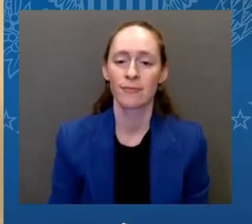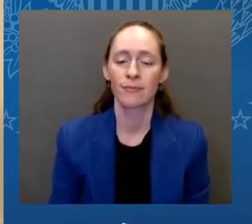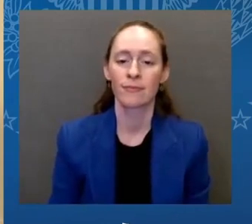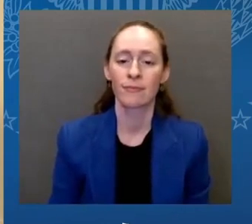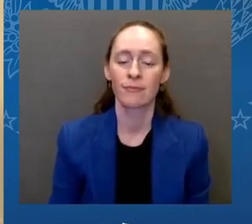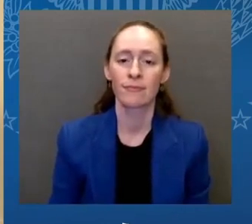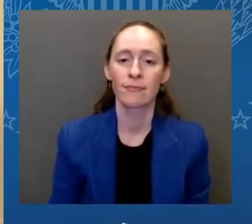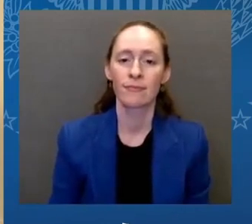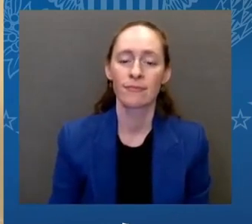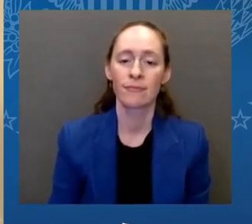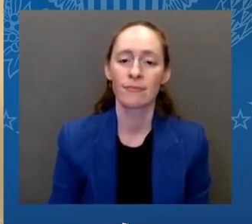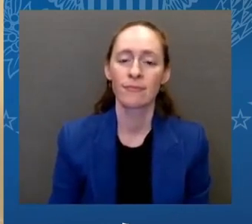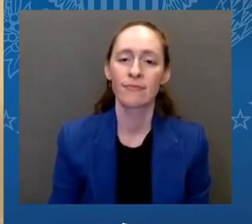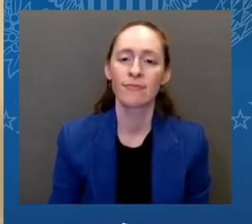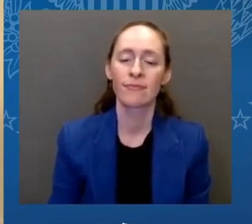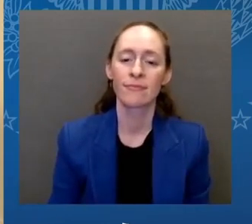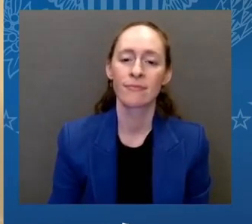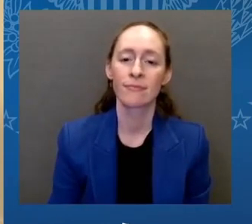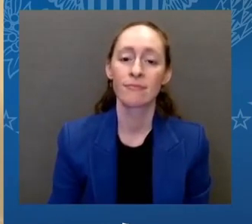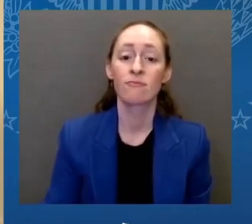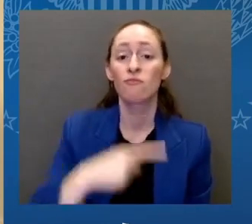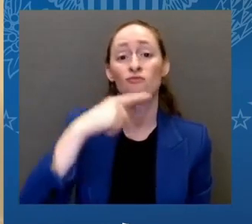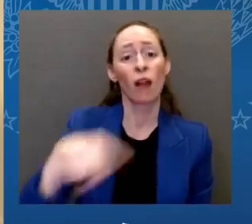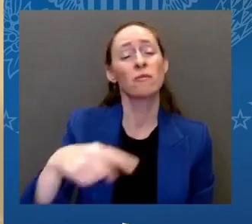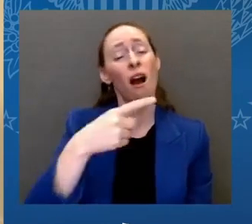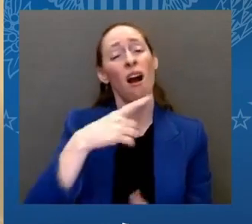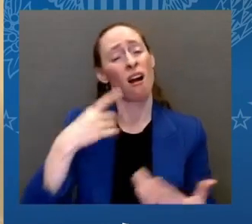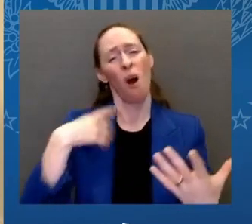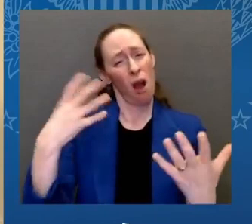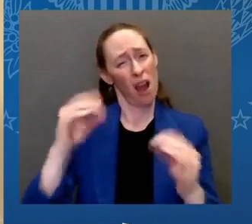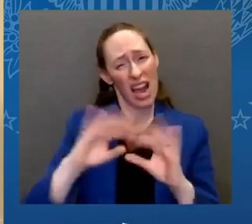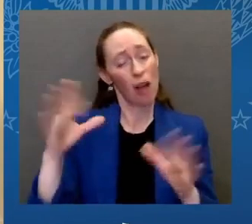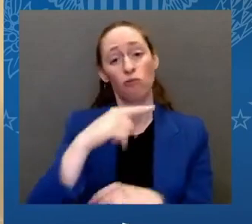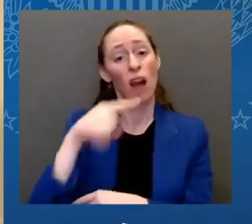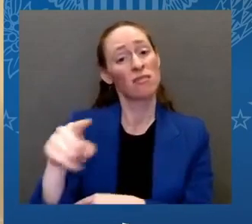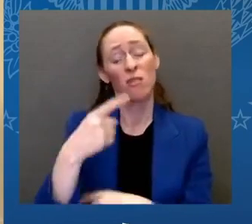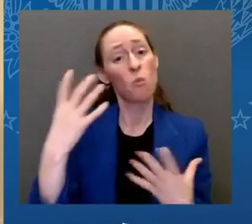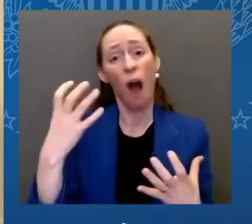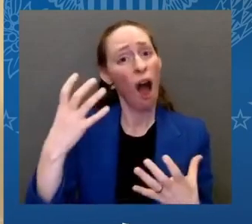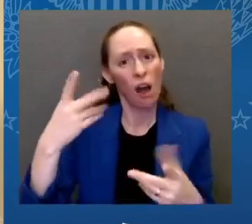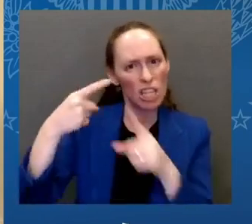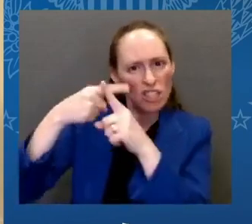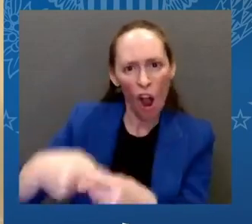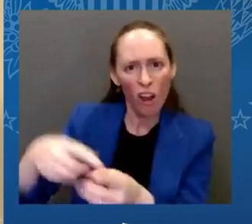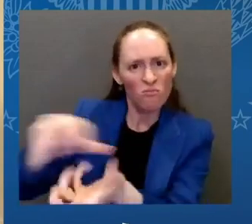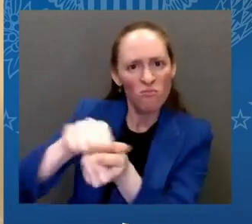Раша, це що робить Росія, це абсолютно